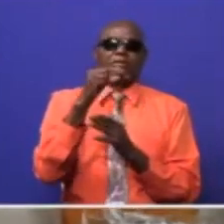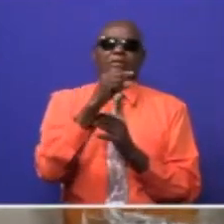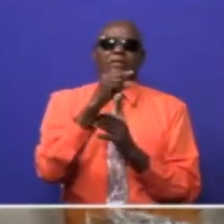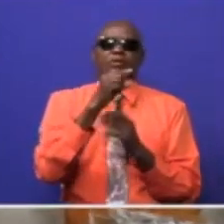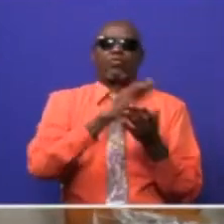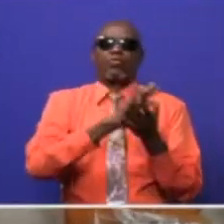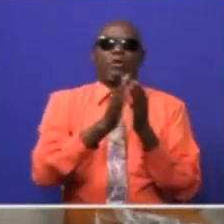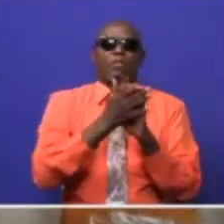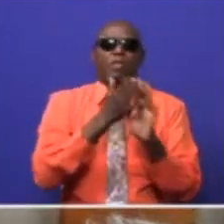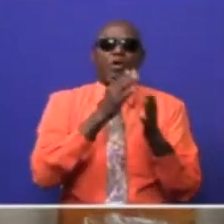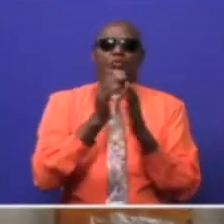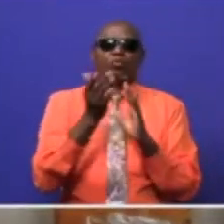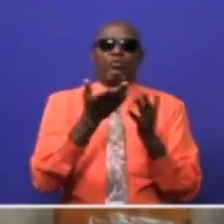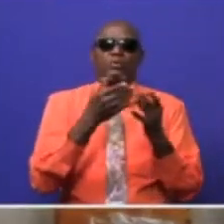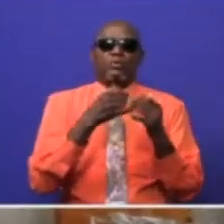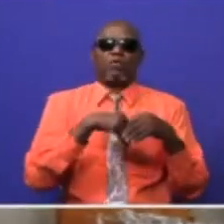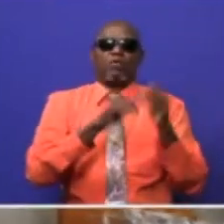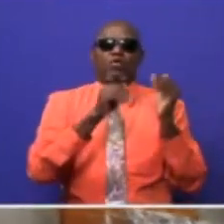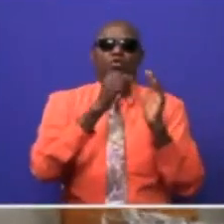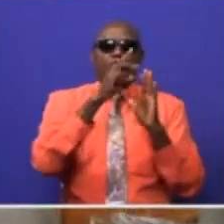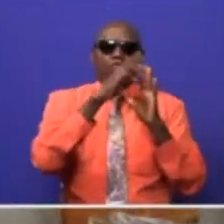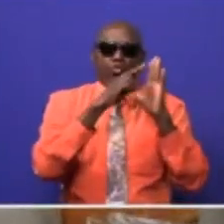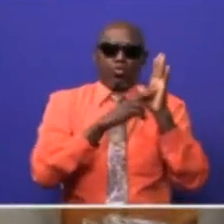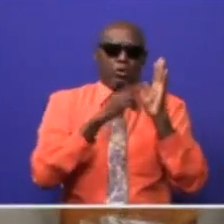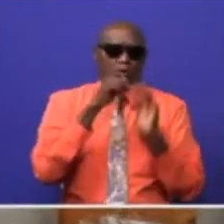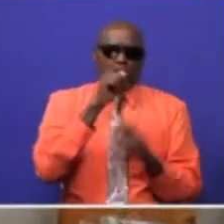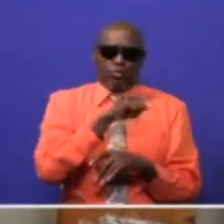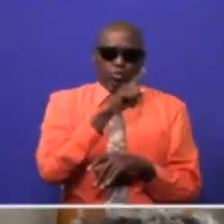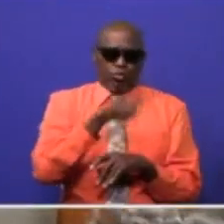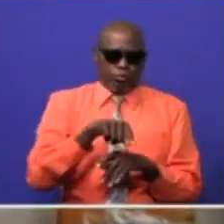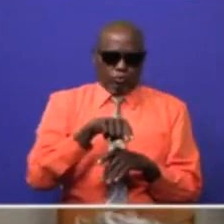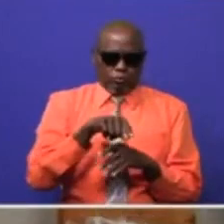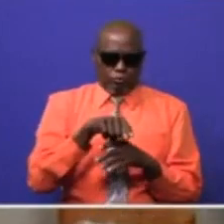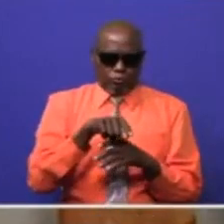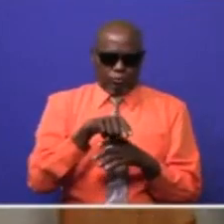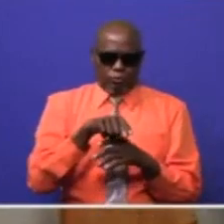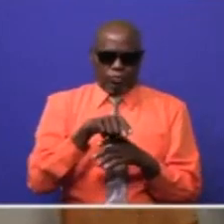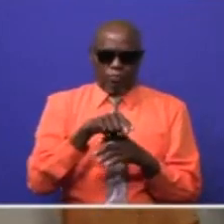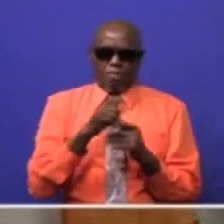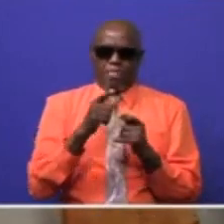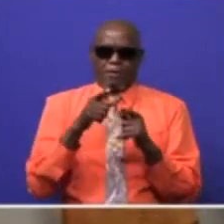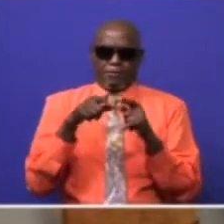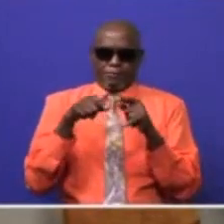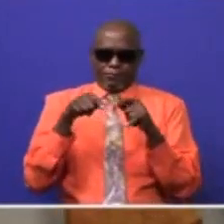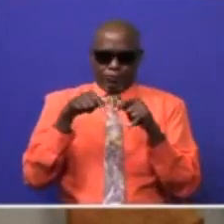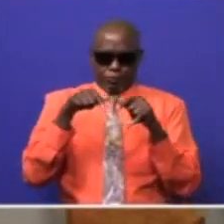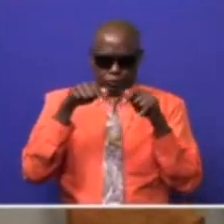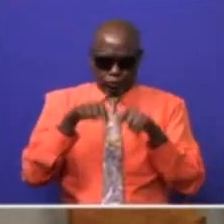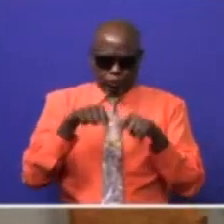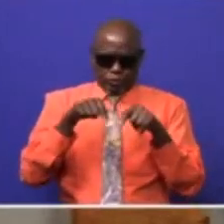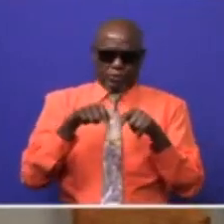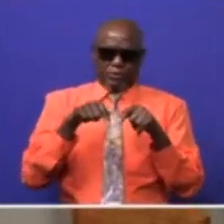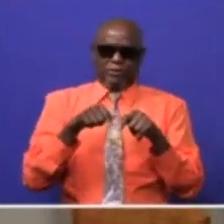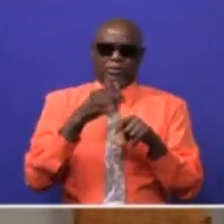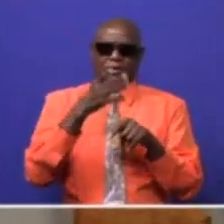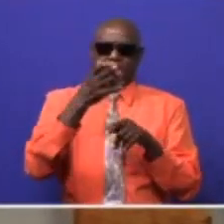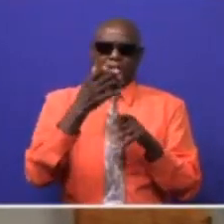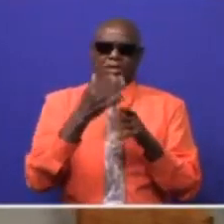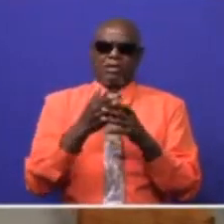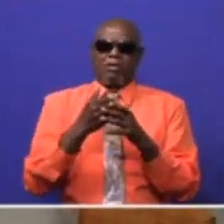ambayo tuko nayo kama chama. Pia, leo wale waliopiga huyo Joe